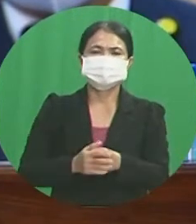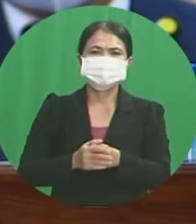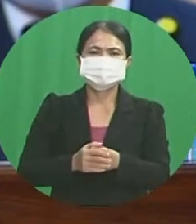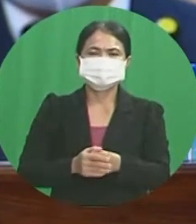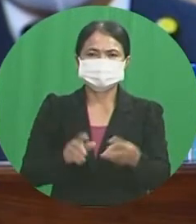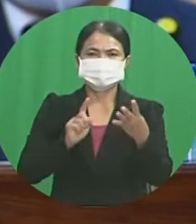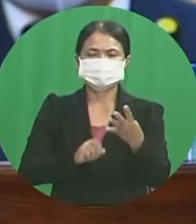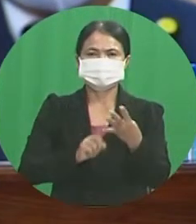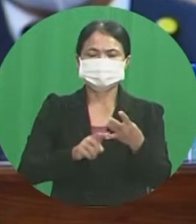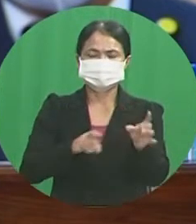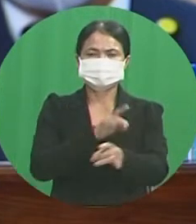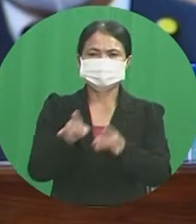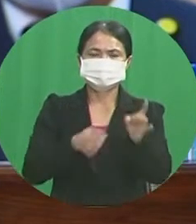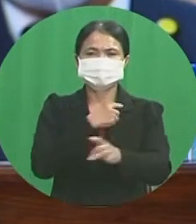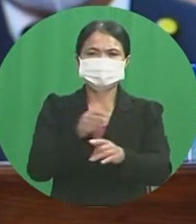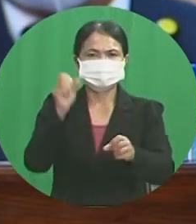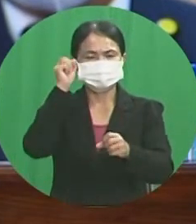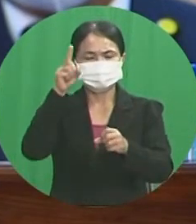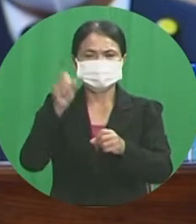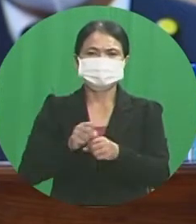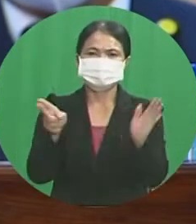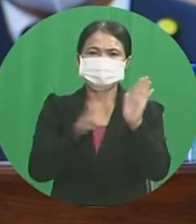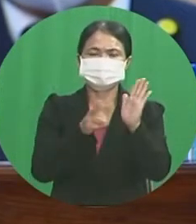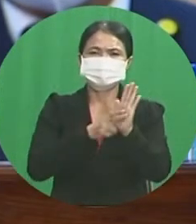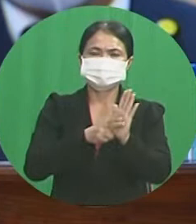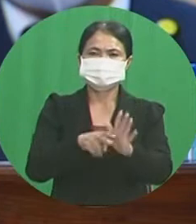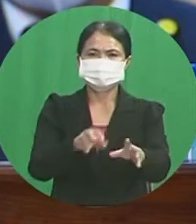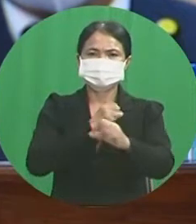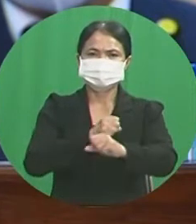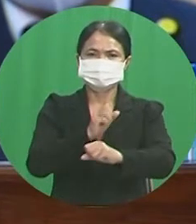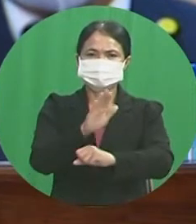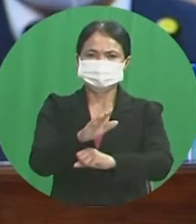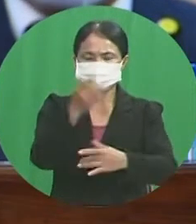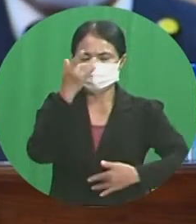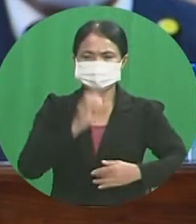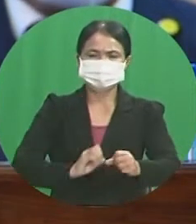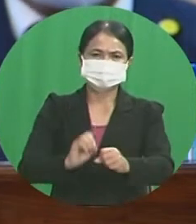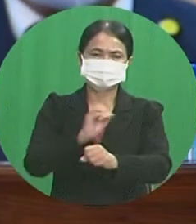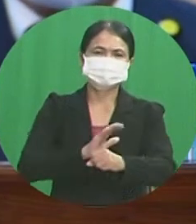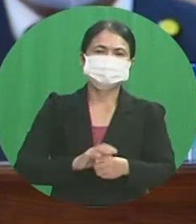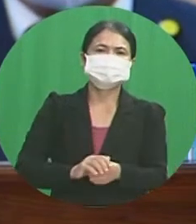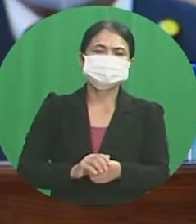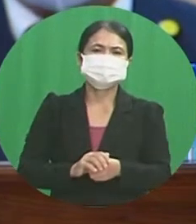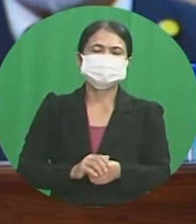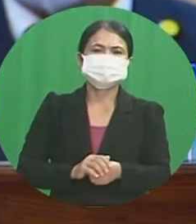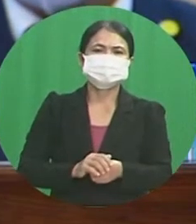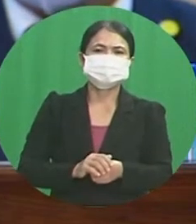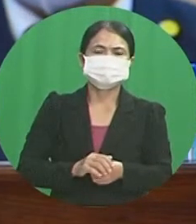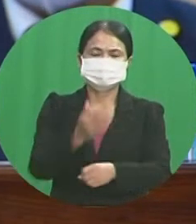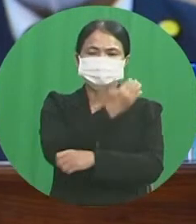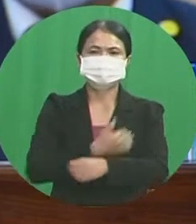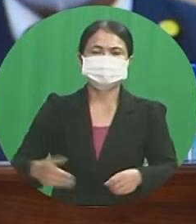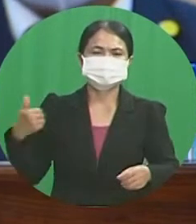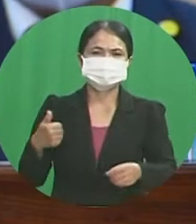និងទី4ពលរដ្ឋយើងមានការយល់ដឹងកាន់តែច្បាស់អំពីការការពារខ្លួនពីជំងឺ COVID-19សម្តេចតេ